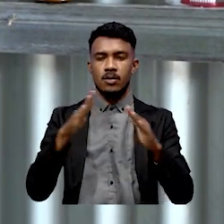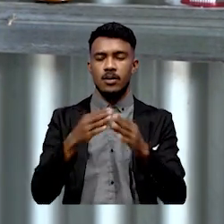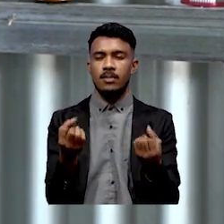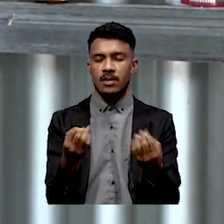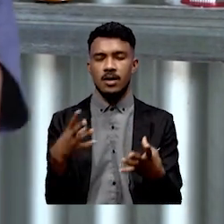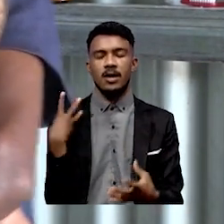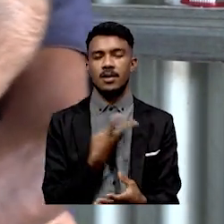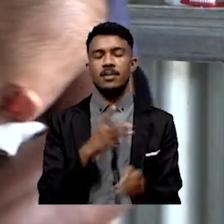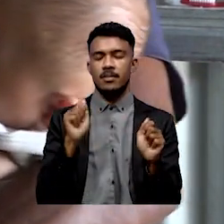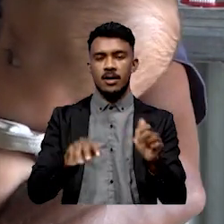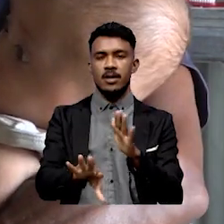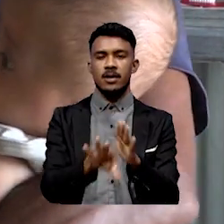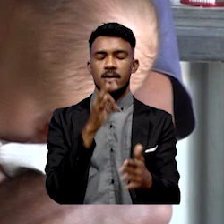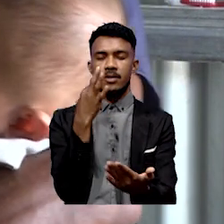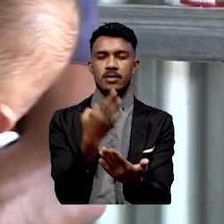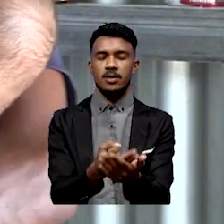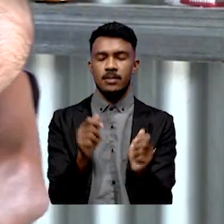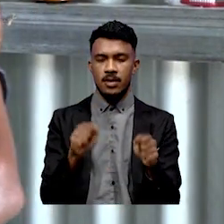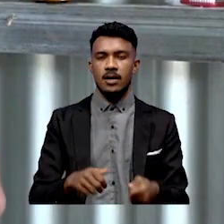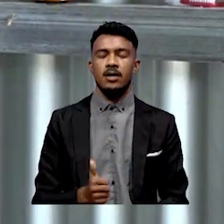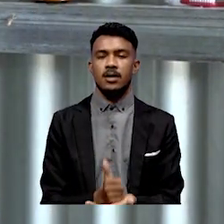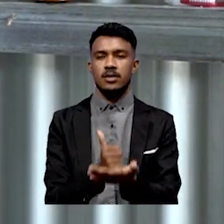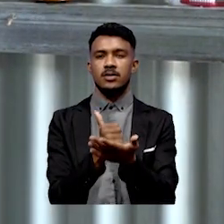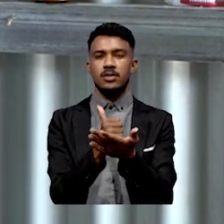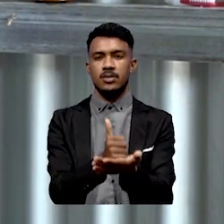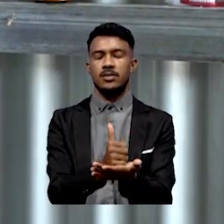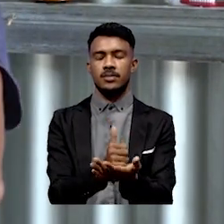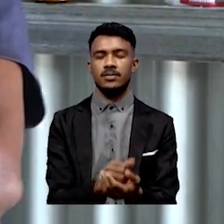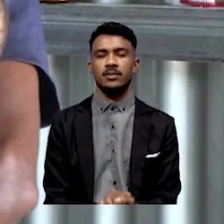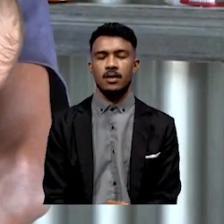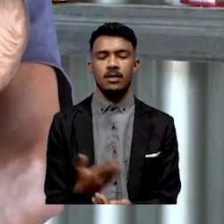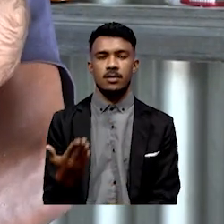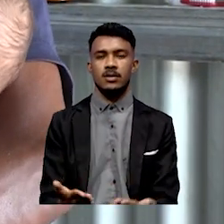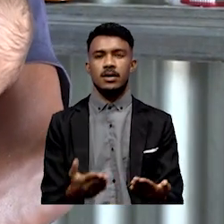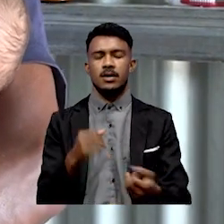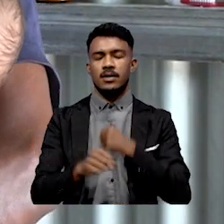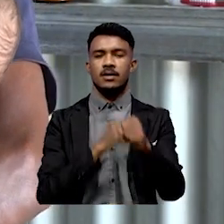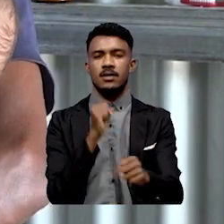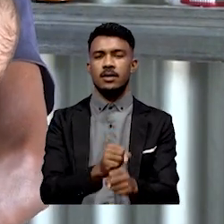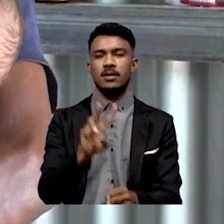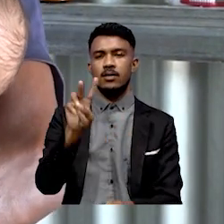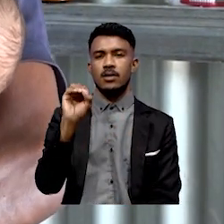hori labare ko ni ina sera hori hela ba 2014